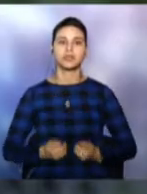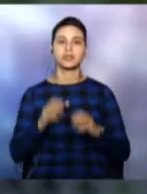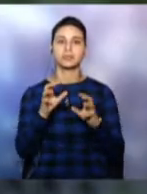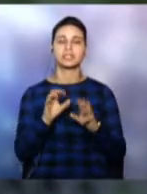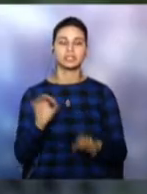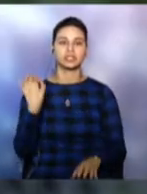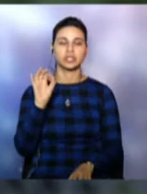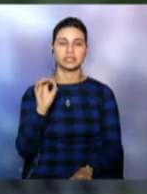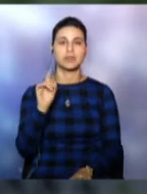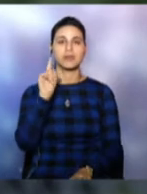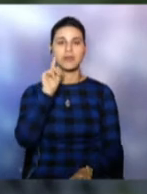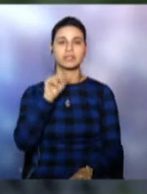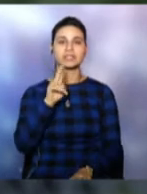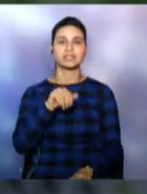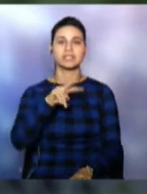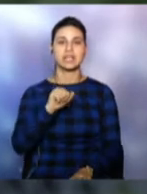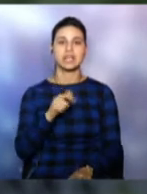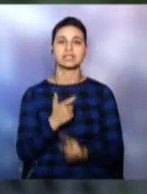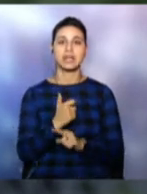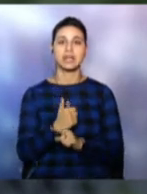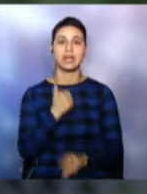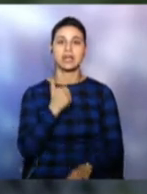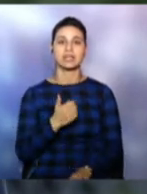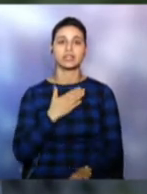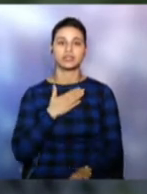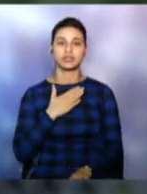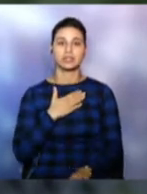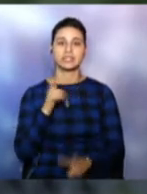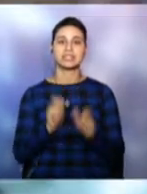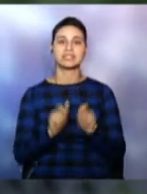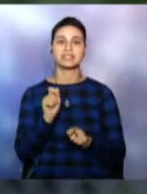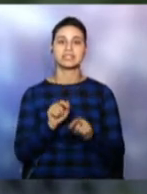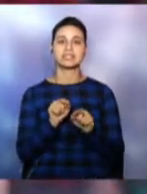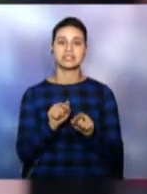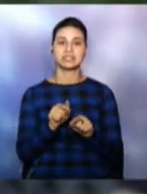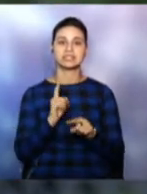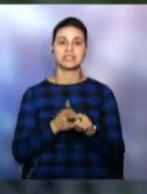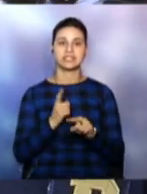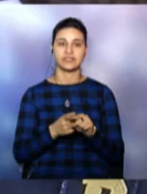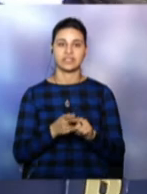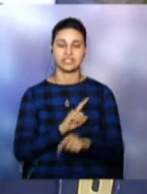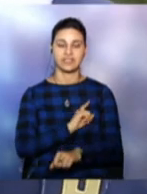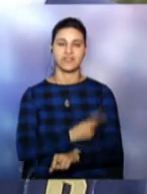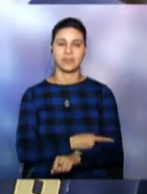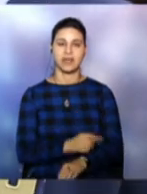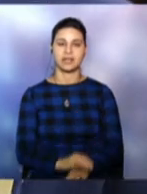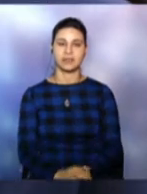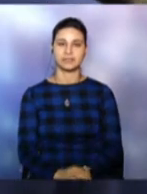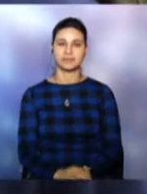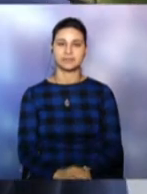რომ ცილები ძალიან კარგია ჩვენთვის, რძის პროდუქტები ძულებს გვიმაგრებს. ჩვენ